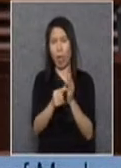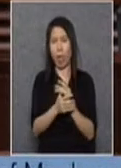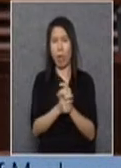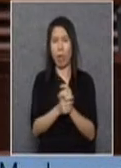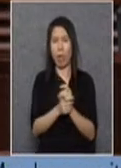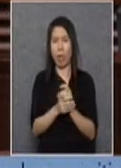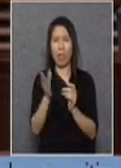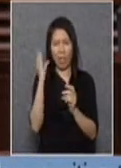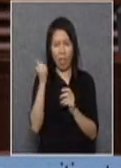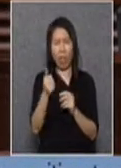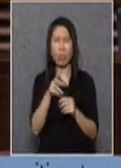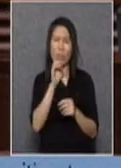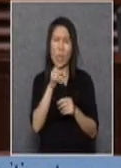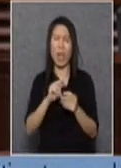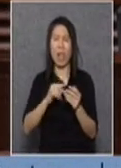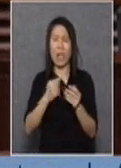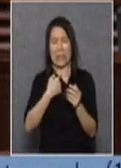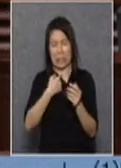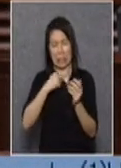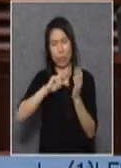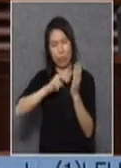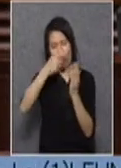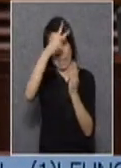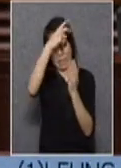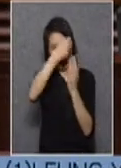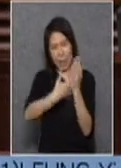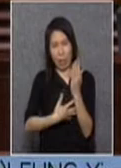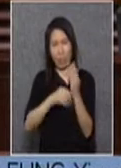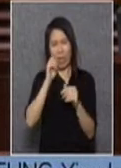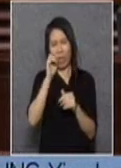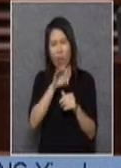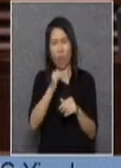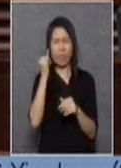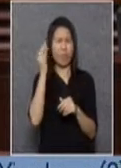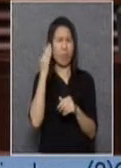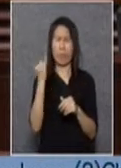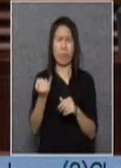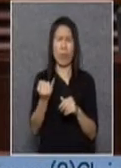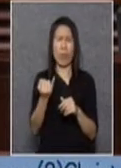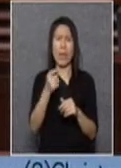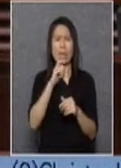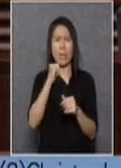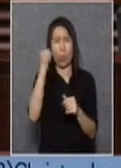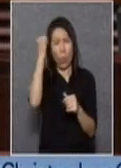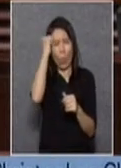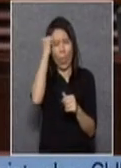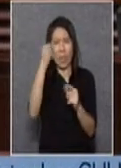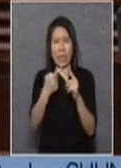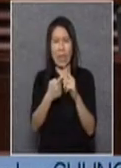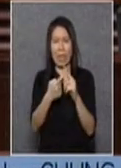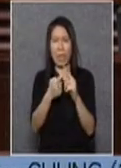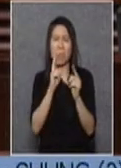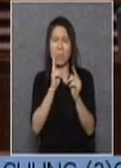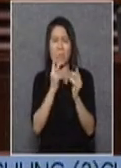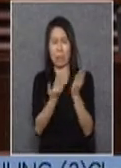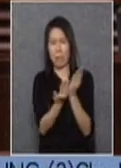聽的就是改善政策，難聽的就是在困難的人士上標籤，再加